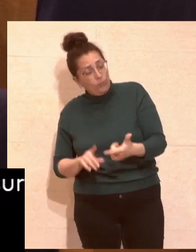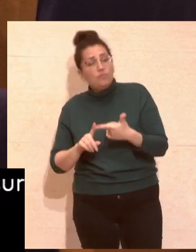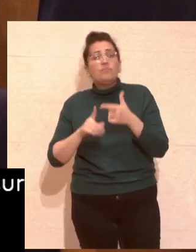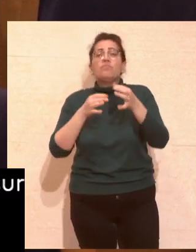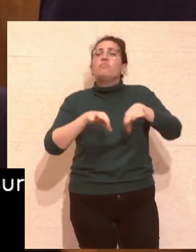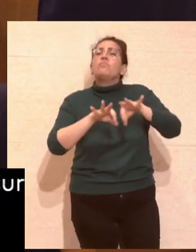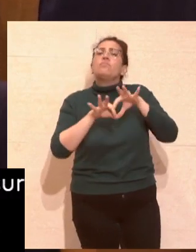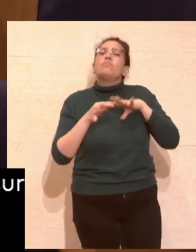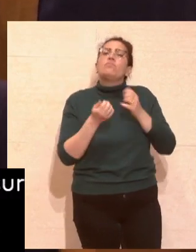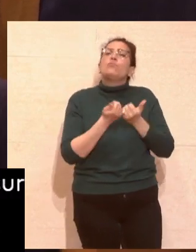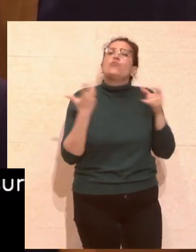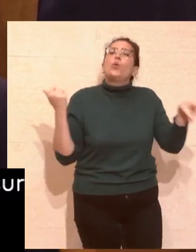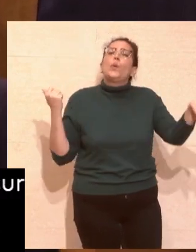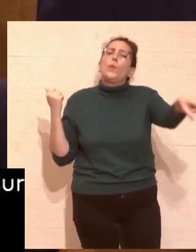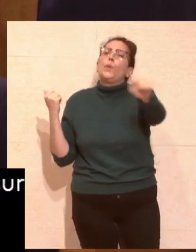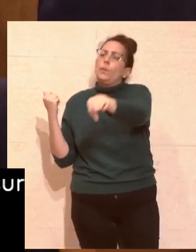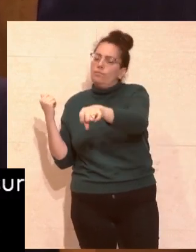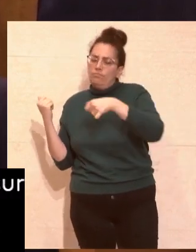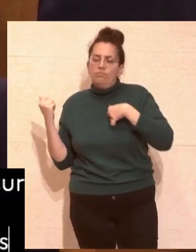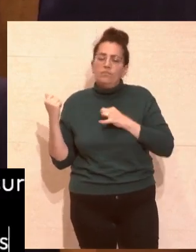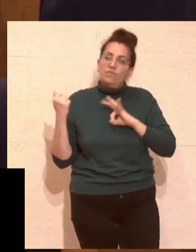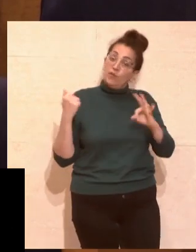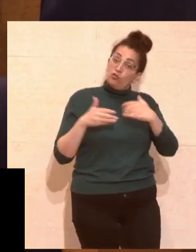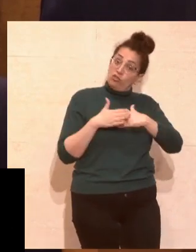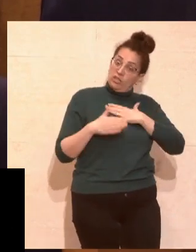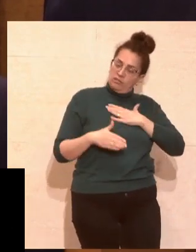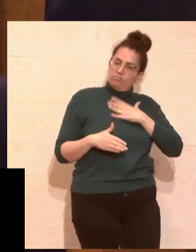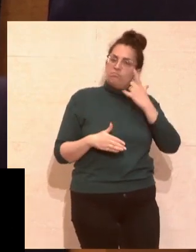enfin en France, on constate qu'il y a une sorte un peu de pression